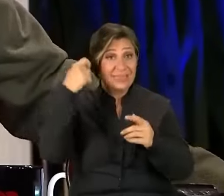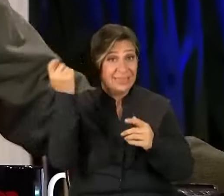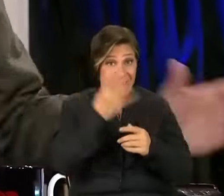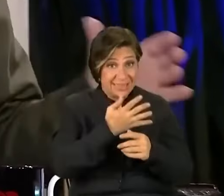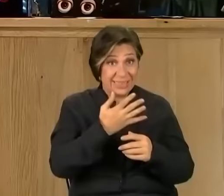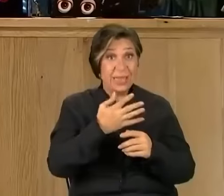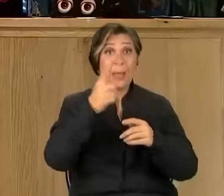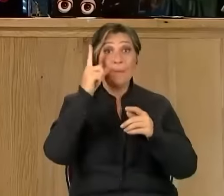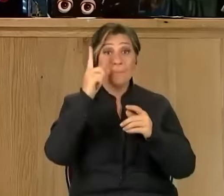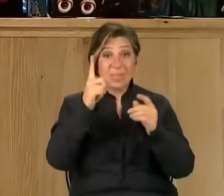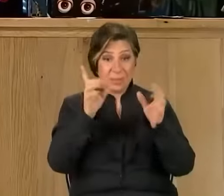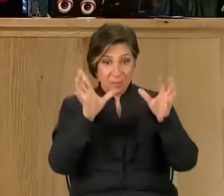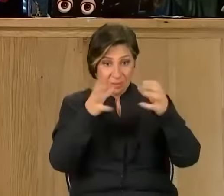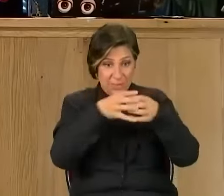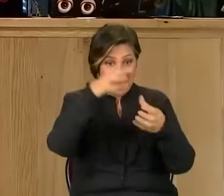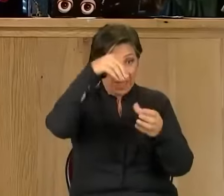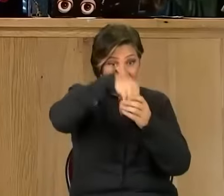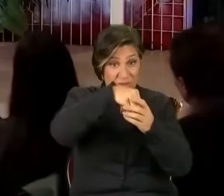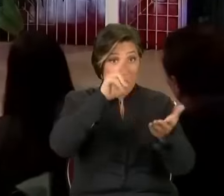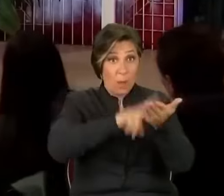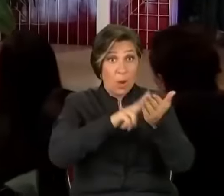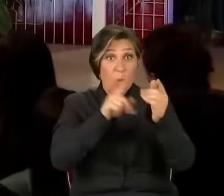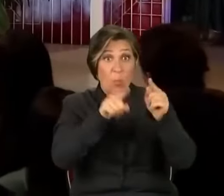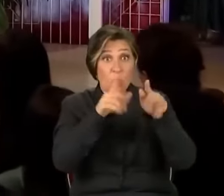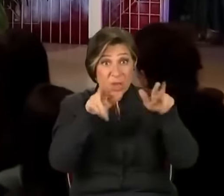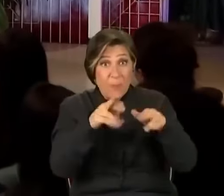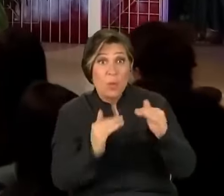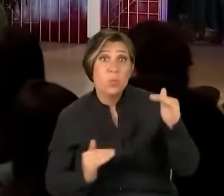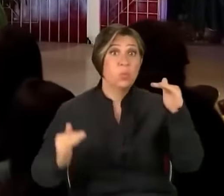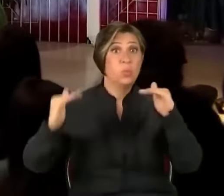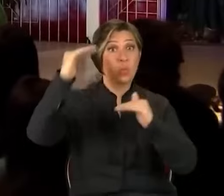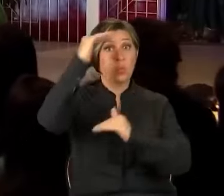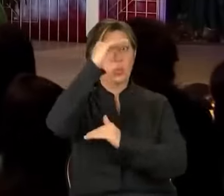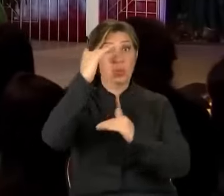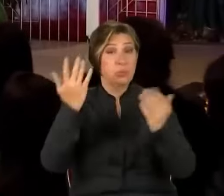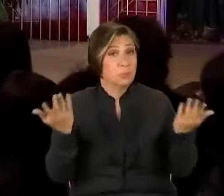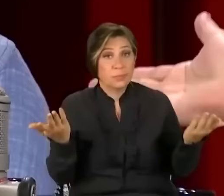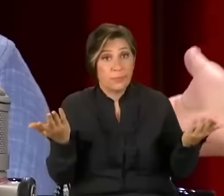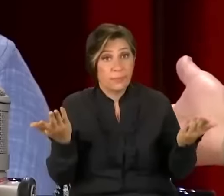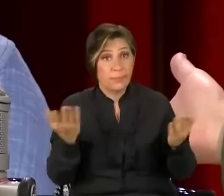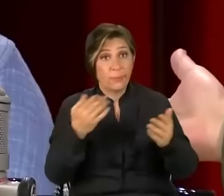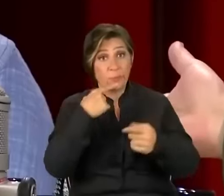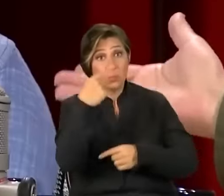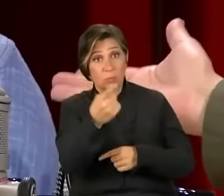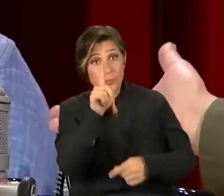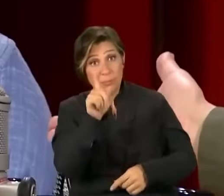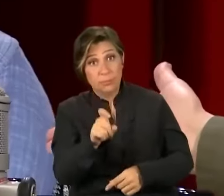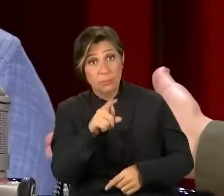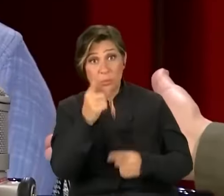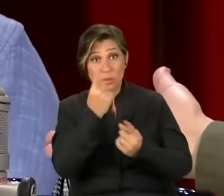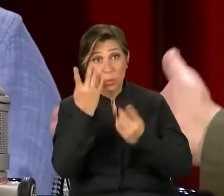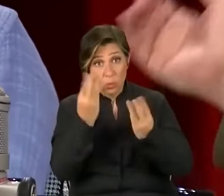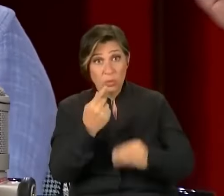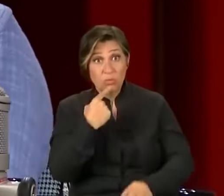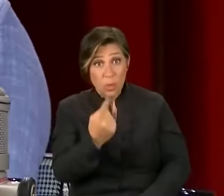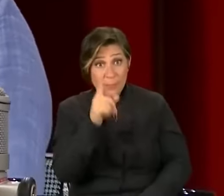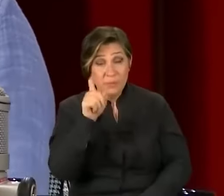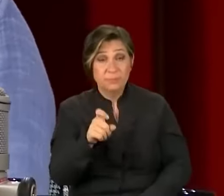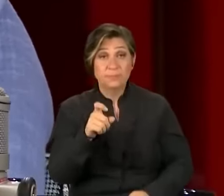Bir dizi, bir platformun aboneliğini bu ölçüde nasıl artırabiliyor? Bunu söylüyorlar mı sana? Böyle bir şey oluyor diyorlar